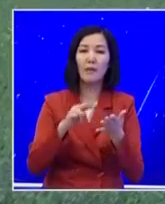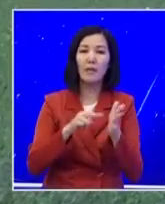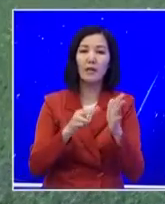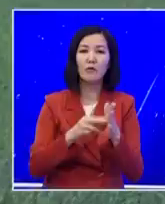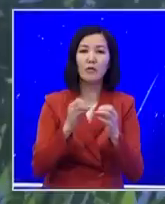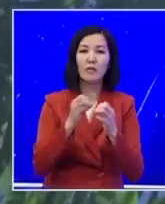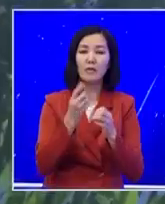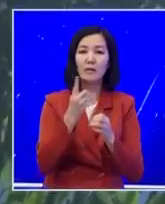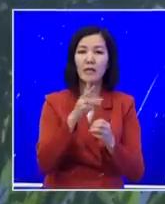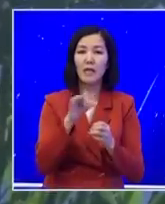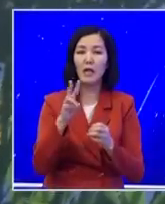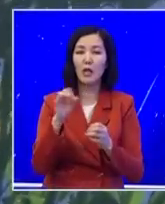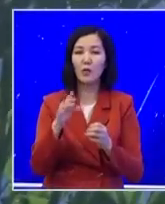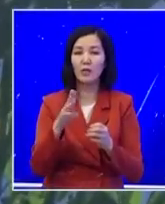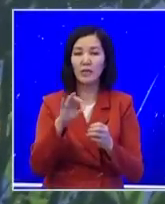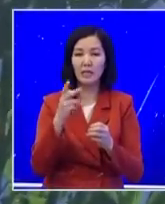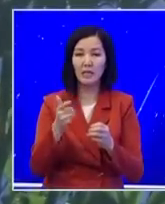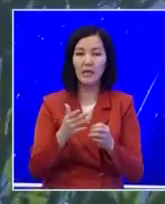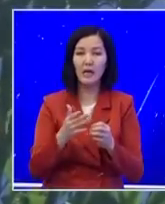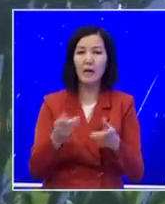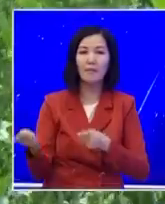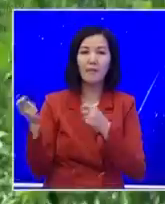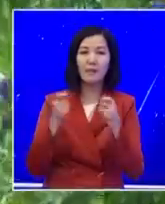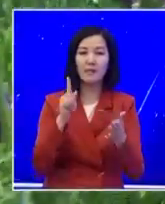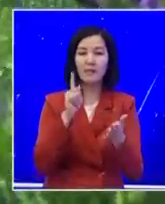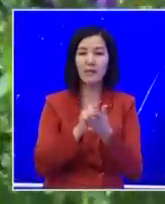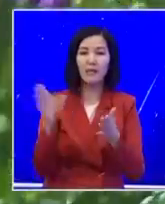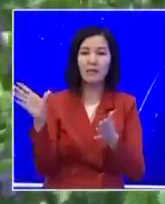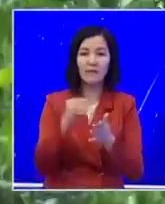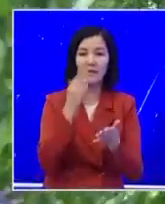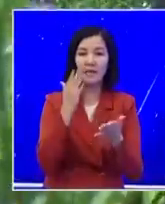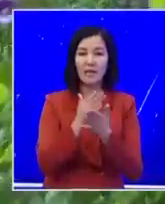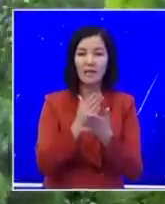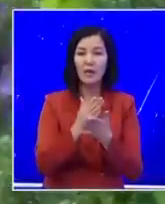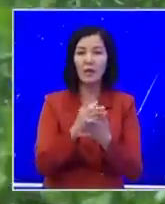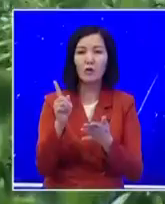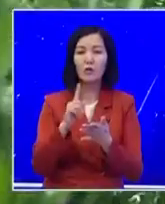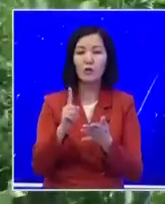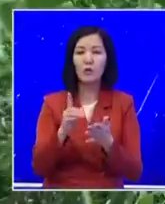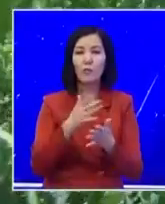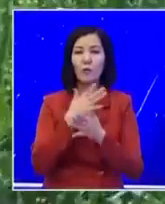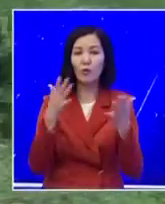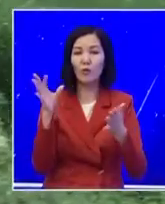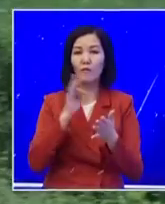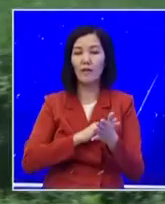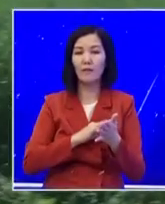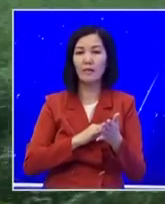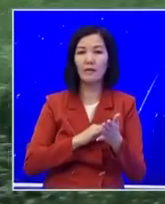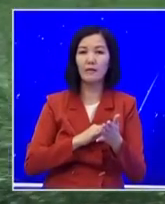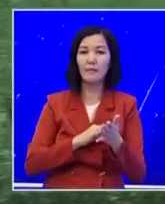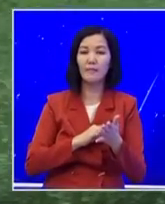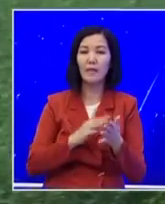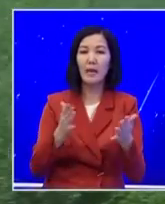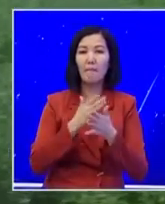на триллион тенге. Предпосылки для достижения поставленной задачи есть все. Стоит отметить, что немалую лепту в общее дело вносят